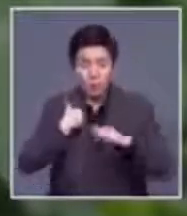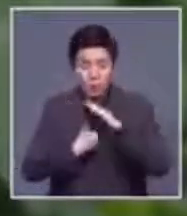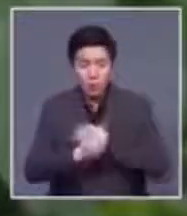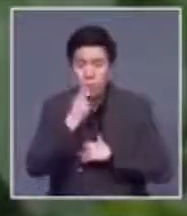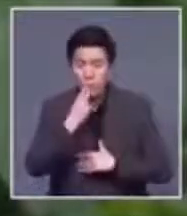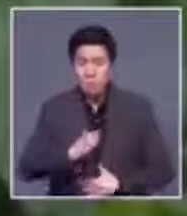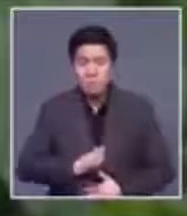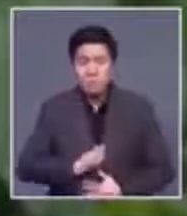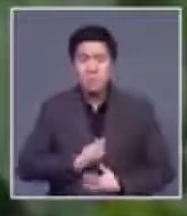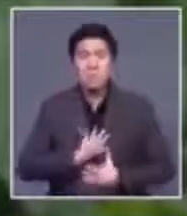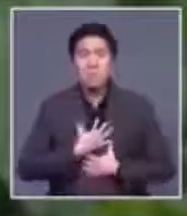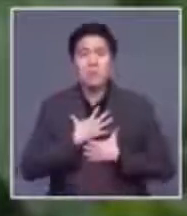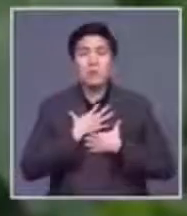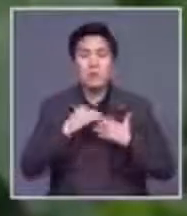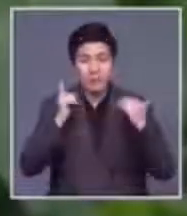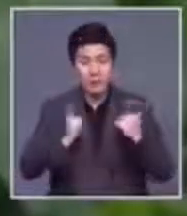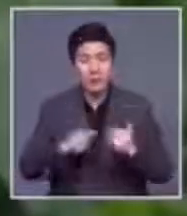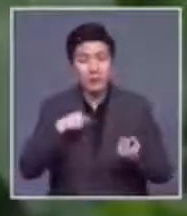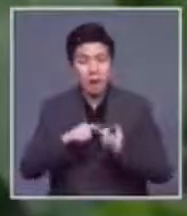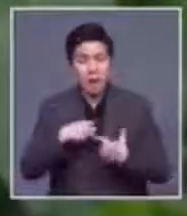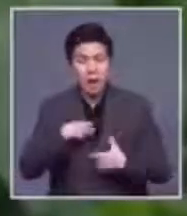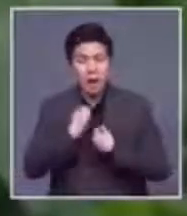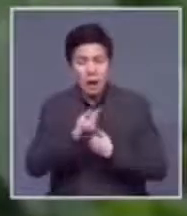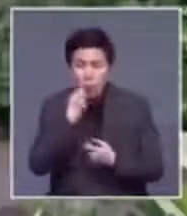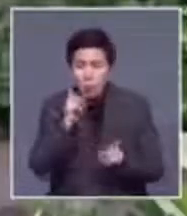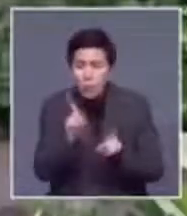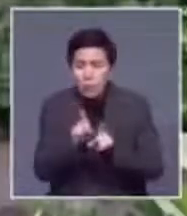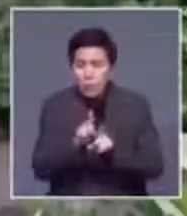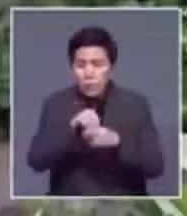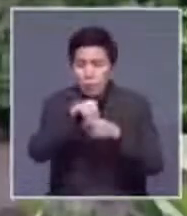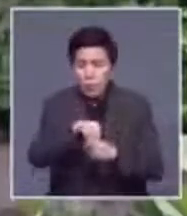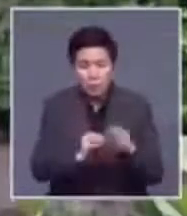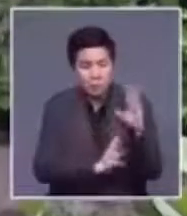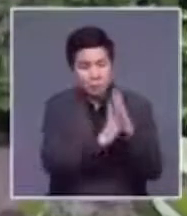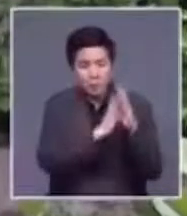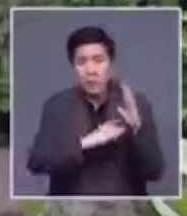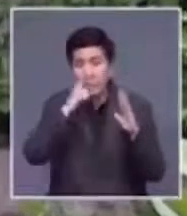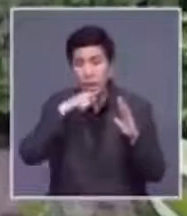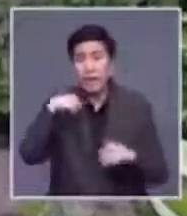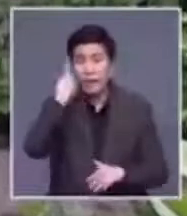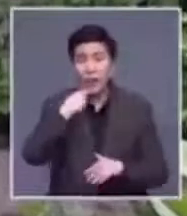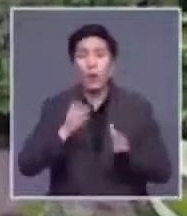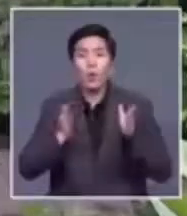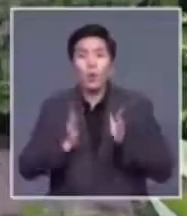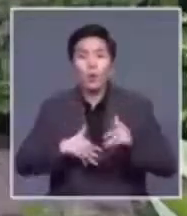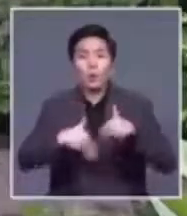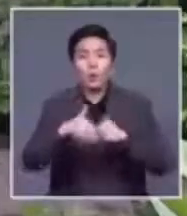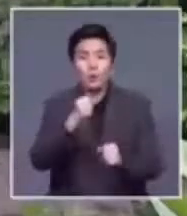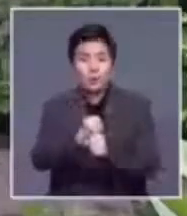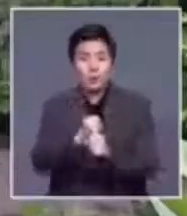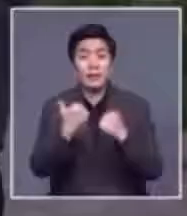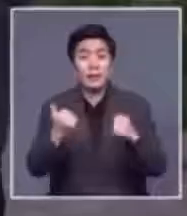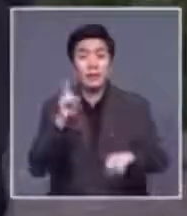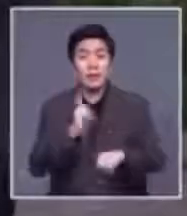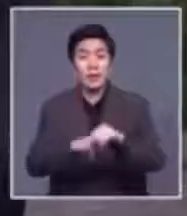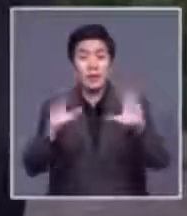งๆและอยากให้มีพื้นที่แบบนี้อยู่ทั่วทั้งประเทศไทยจะเกิดขึ้นได้ก็ด้วยพลังประชารัฐของพวกเราทุกๆคนค่ะวันนี้หมดเวลาของเดินหน้าประเทศ